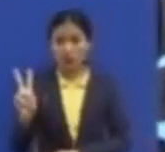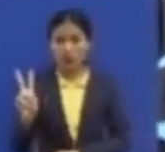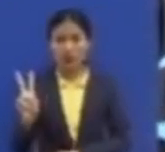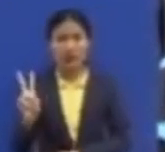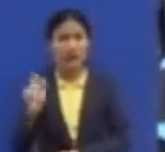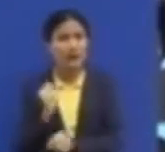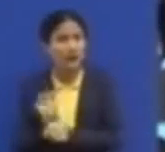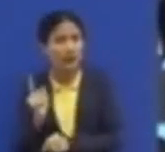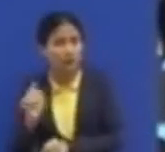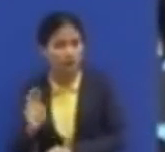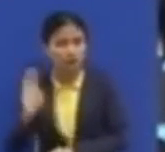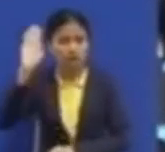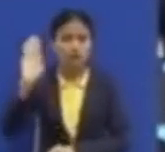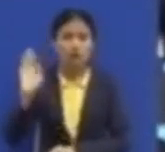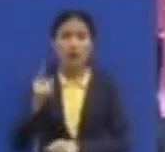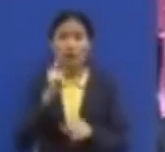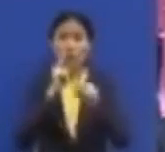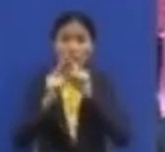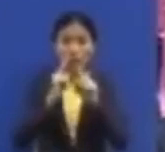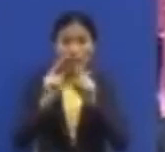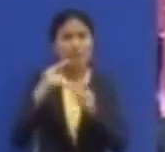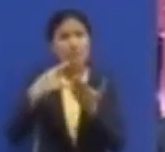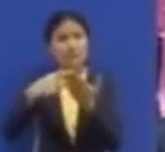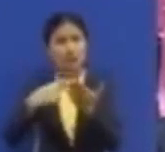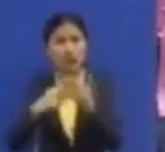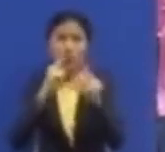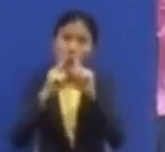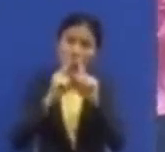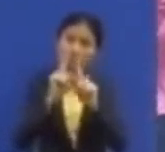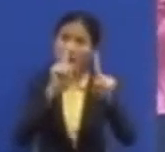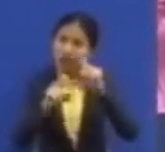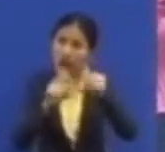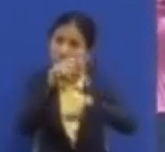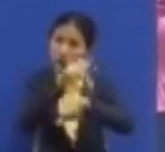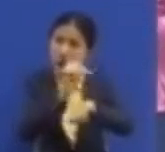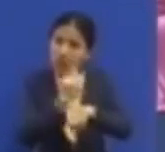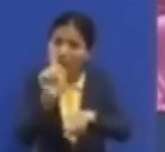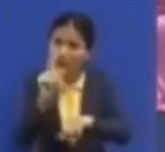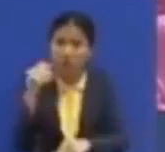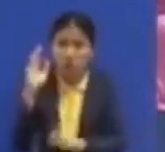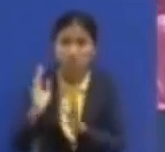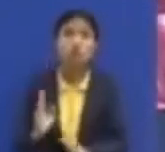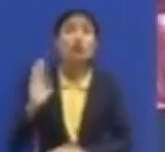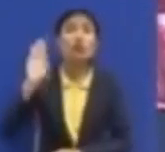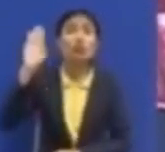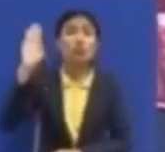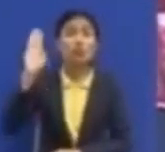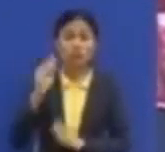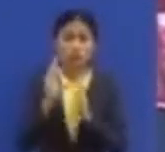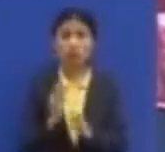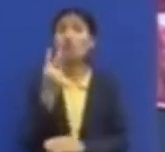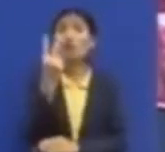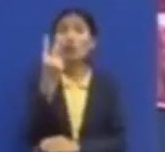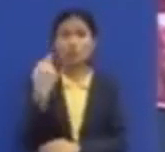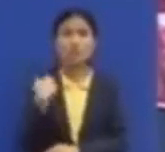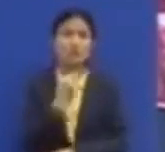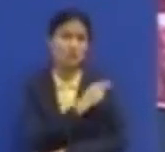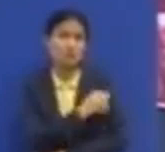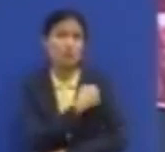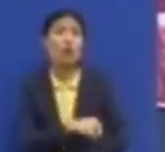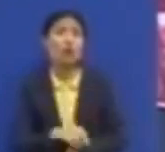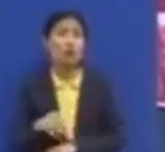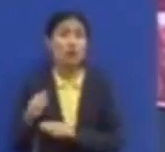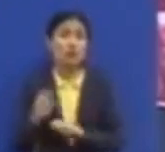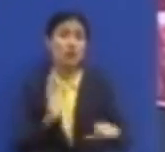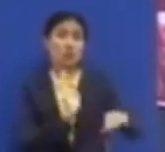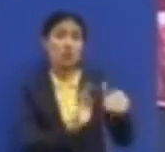นะครับจะปรึกษาหารือเรื่องอะไรต่อประธานชั่วคราวเนี่ยครับทั้งสองท่านทางด้านซ้ายจะเป็นคุณหมอชลน่านศรีแก้วนะครับด้านขวาจะเป็นคุณจิรายุ